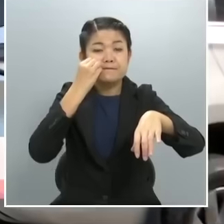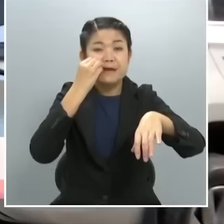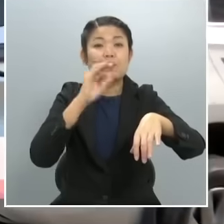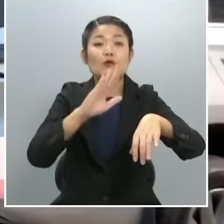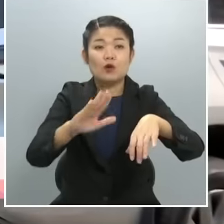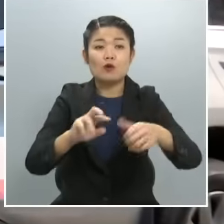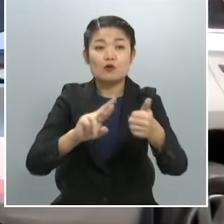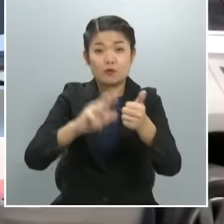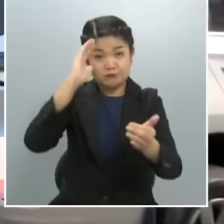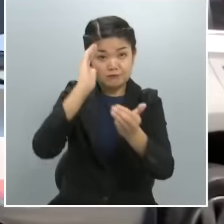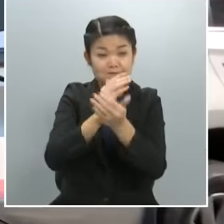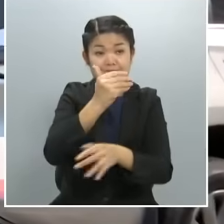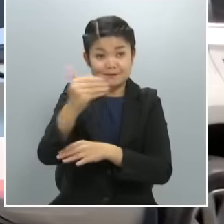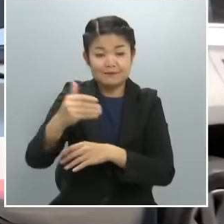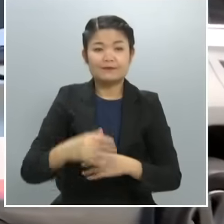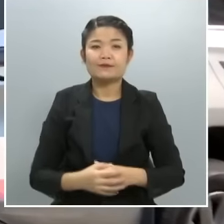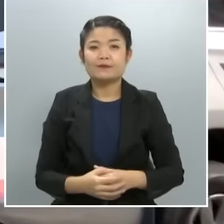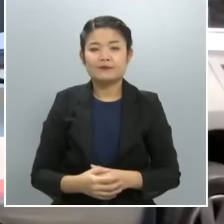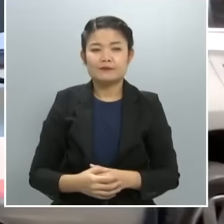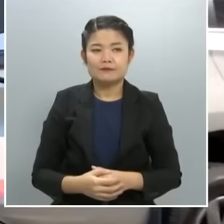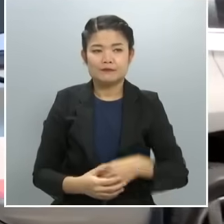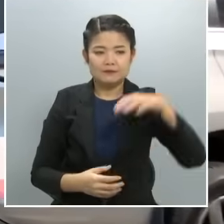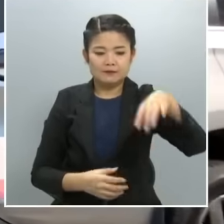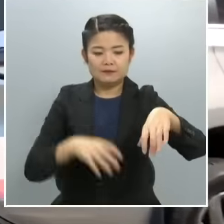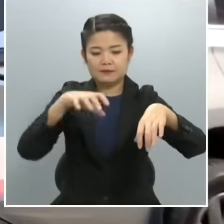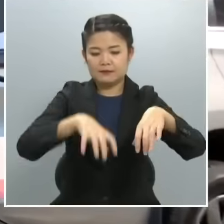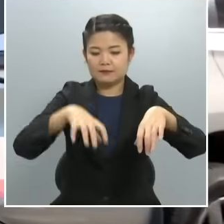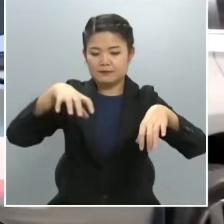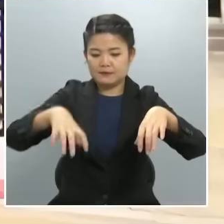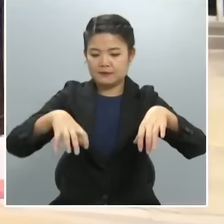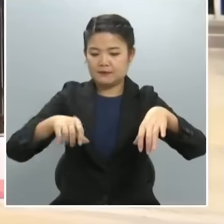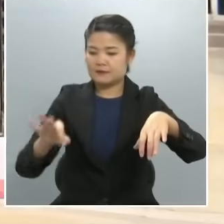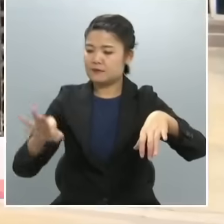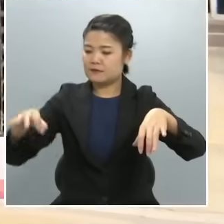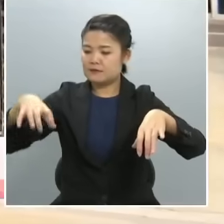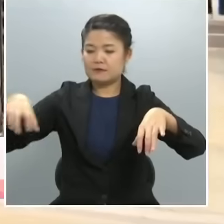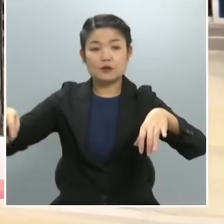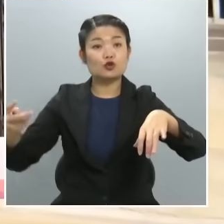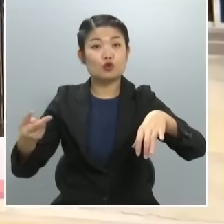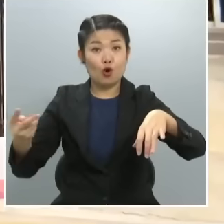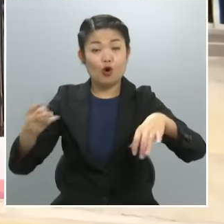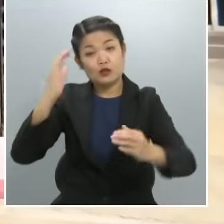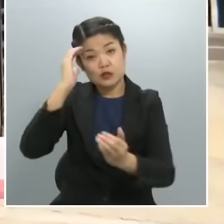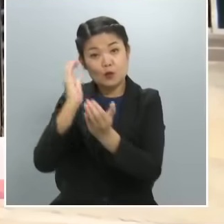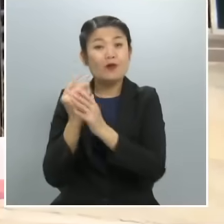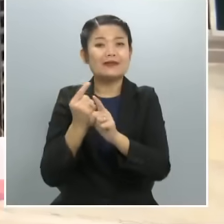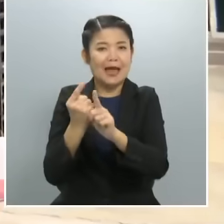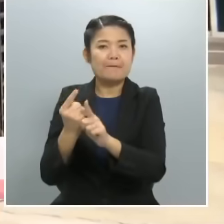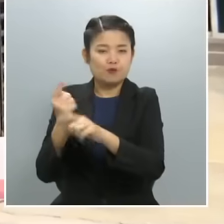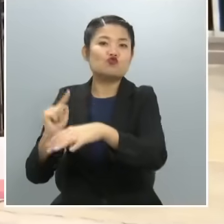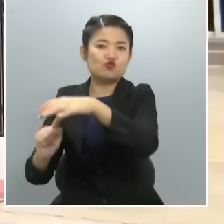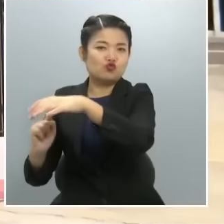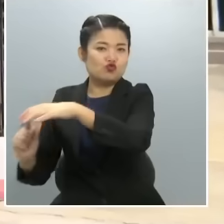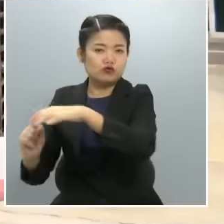ว่าซื้อให้พ่ออยู่เนี่ยนะฮะส่วนอีก 2หลังเนี่ยนะครับห่างกัน 100เมตรนะฮะก็ให้ตำรวจที่ติดตามเนี่ยพักอาศัยนะครับซึ่งตรงเนี้ย